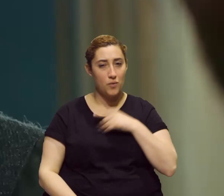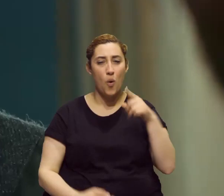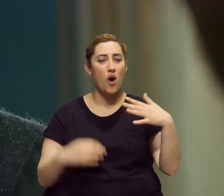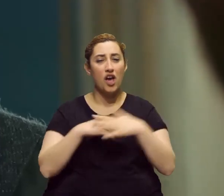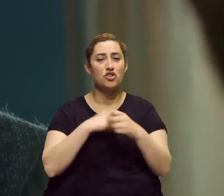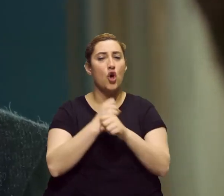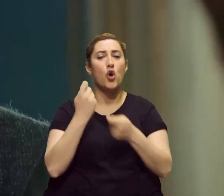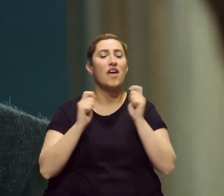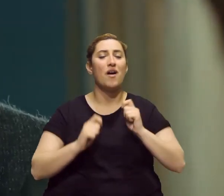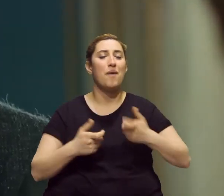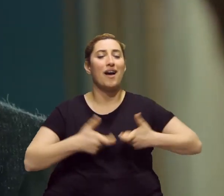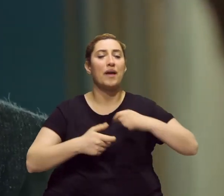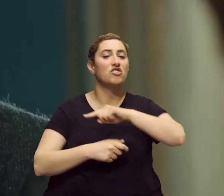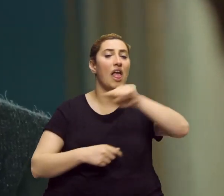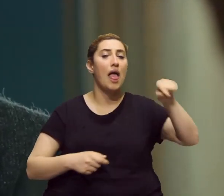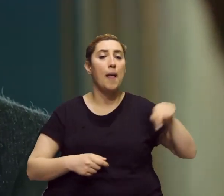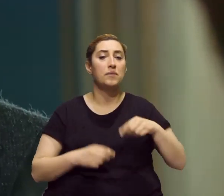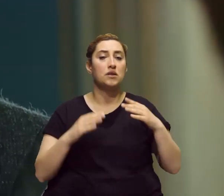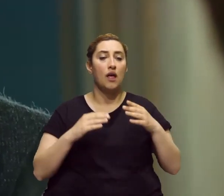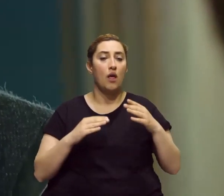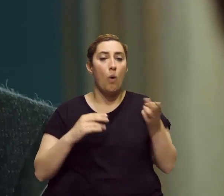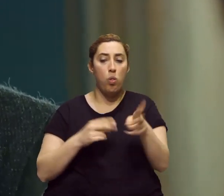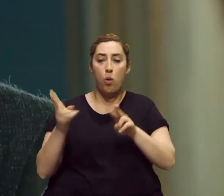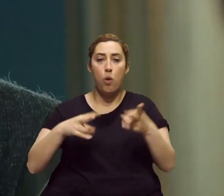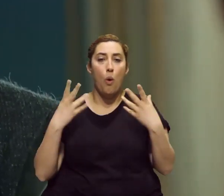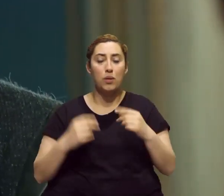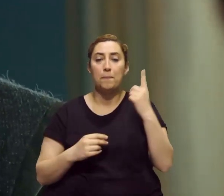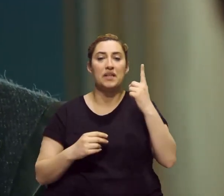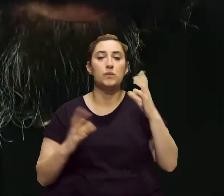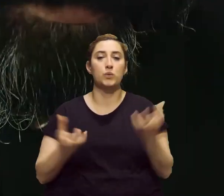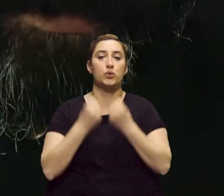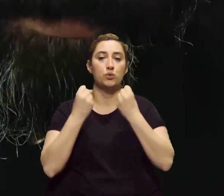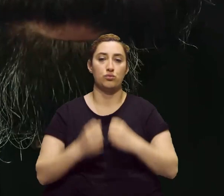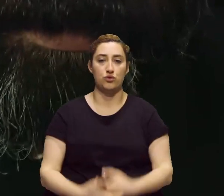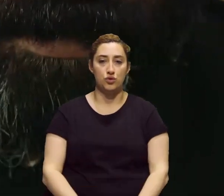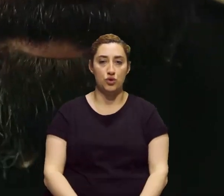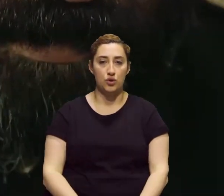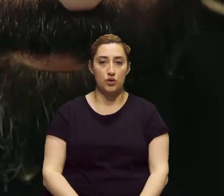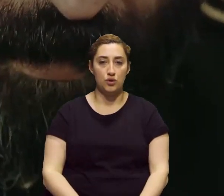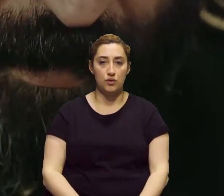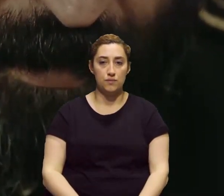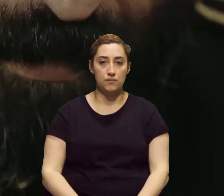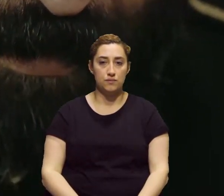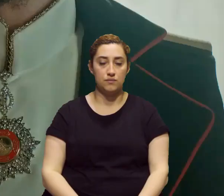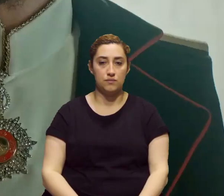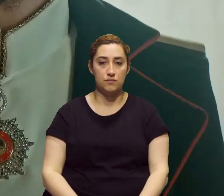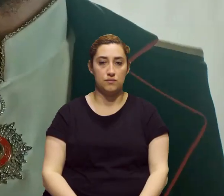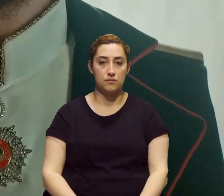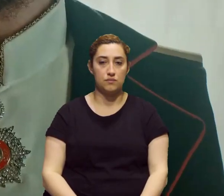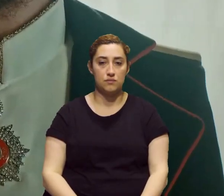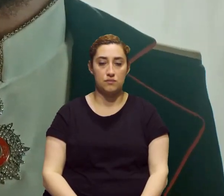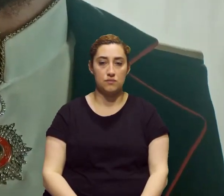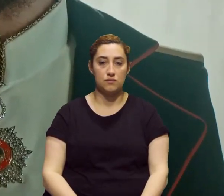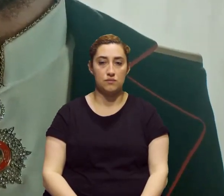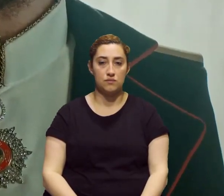O gece görev yapan gardiyanların hepsi evinde ölü bulundu. Biri hariç. Yaver çaktırmadan tedirgin gözlerle